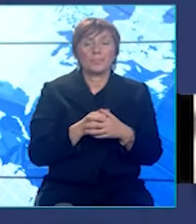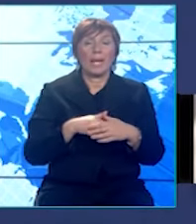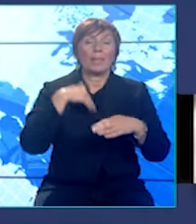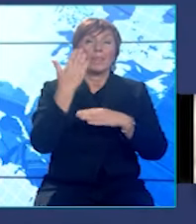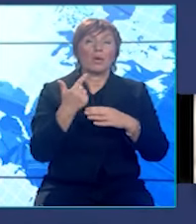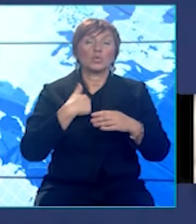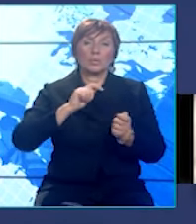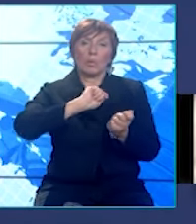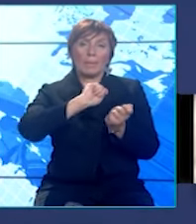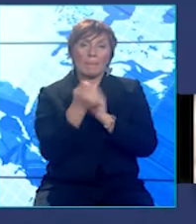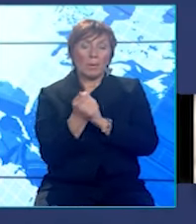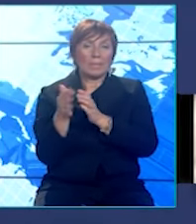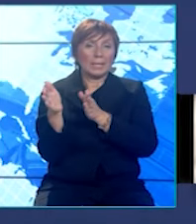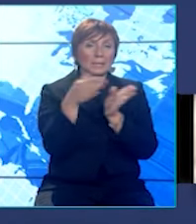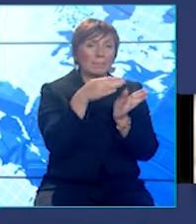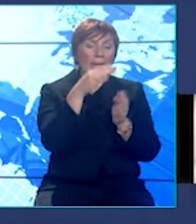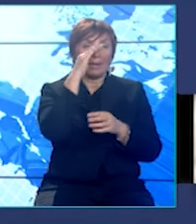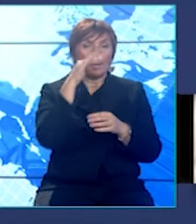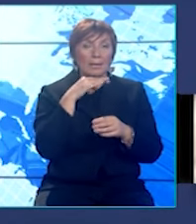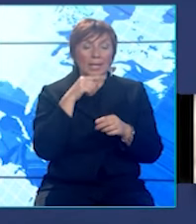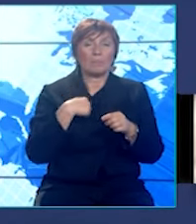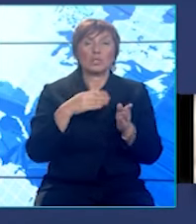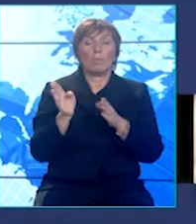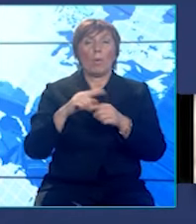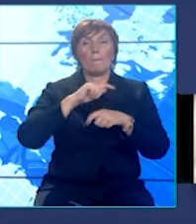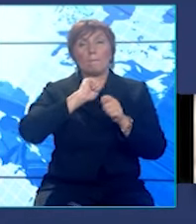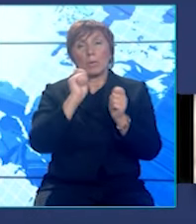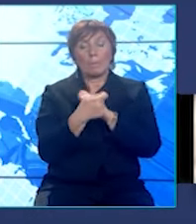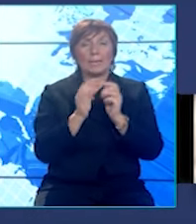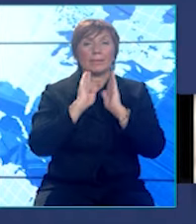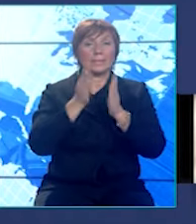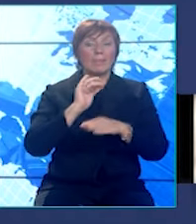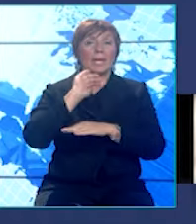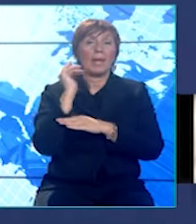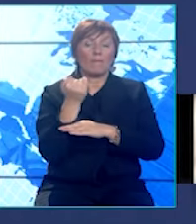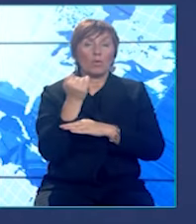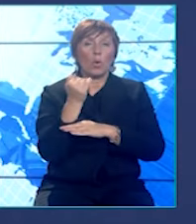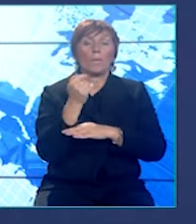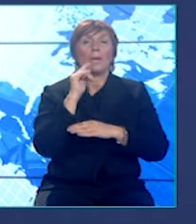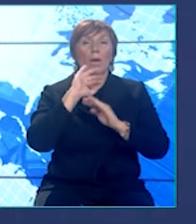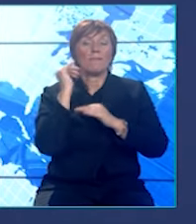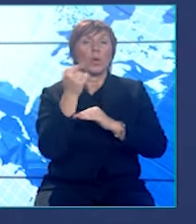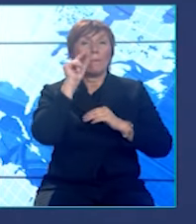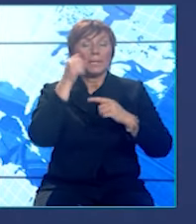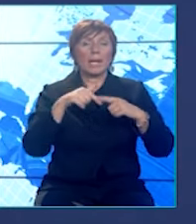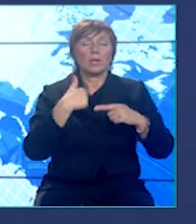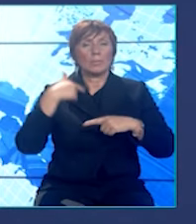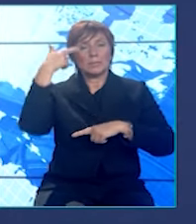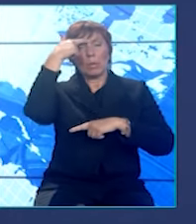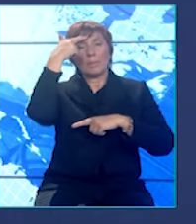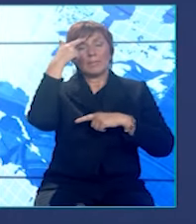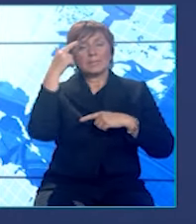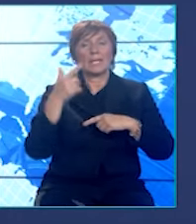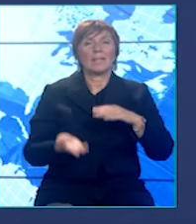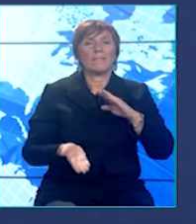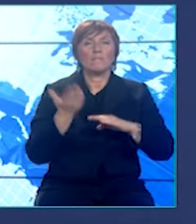Nakon što smo promijenili smjer Italije, promijenit ćemo i smjer Evrope, te konačno ostvariti onu Evropu naroda o kojoj smo uvijek sanjali. Manje